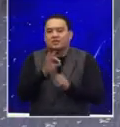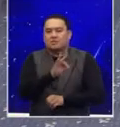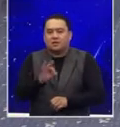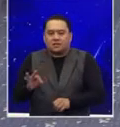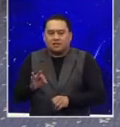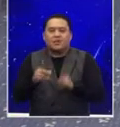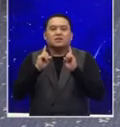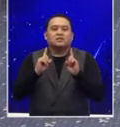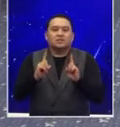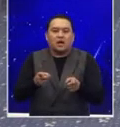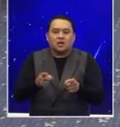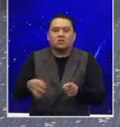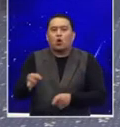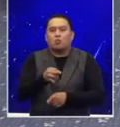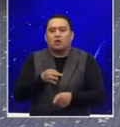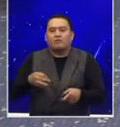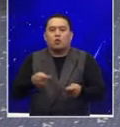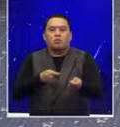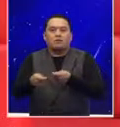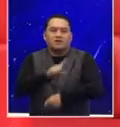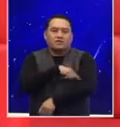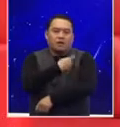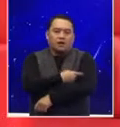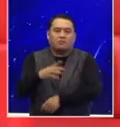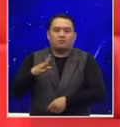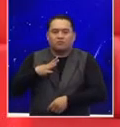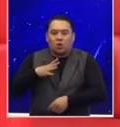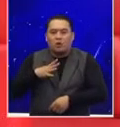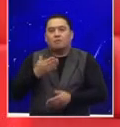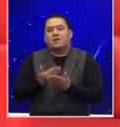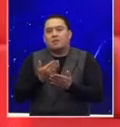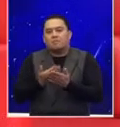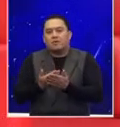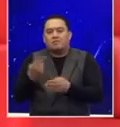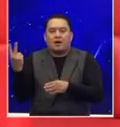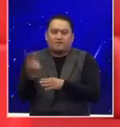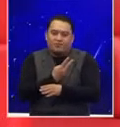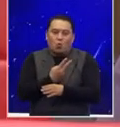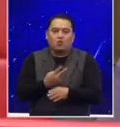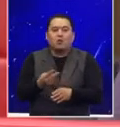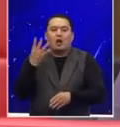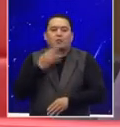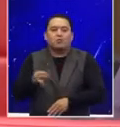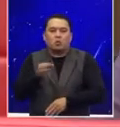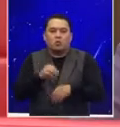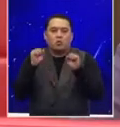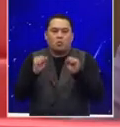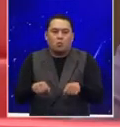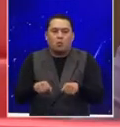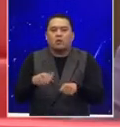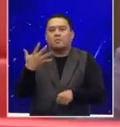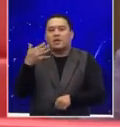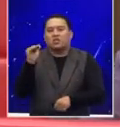12%. Согласно данным областного управления здравоохранения, в случае предполагаемой второй волны в ЖТСУ могут развернуть